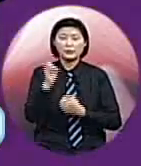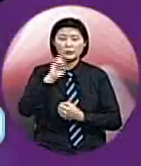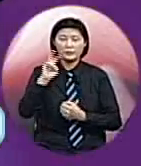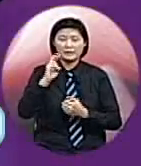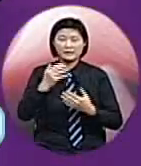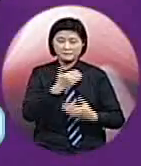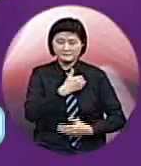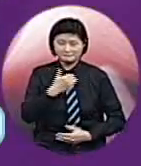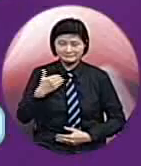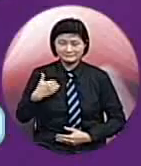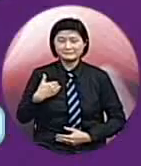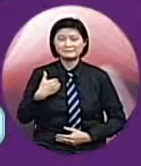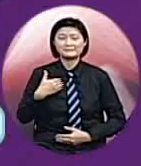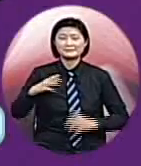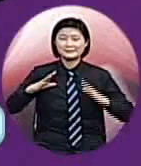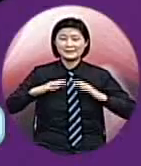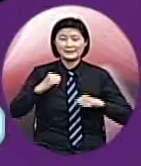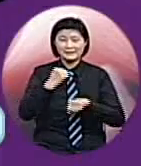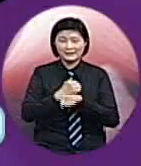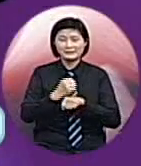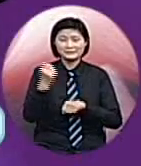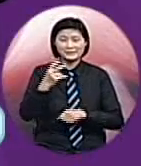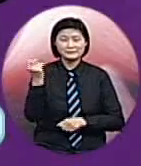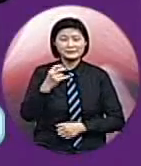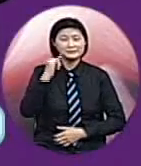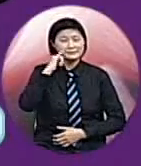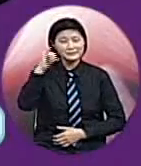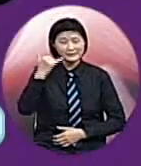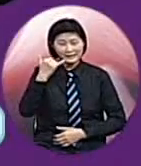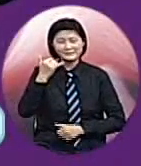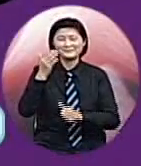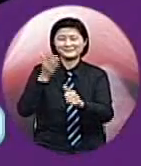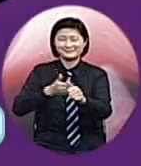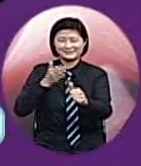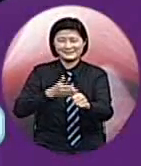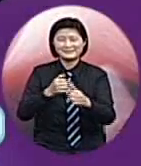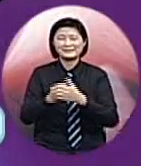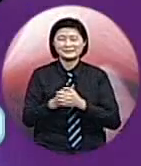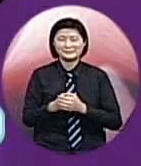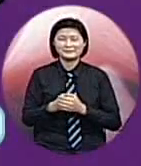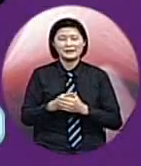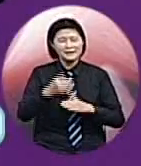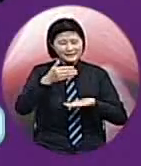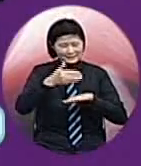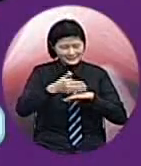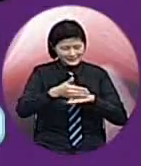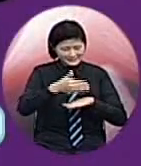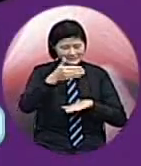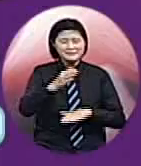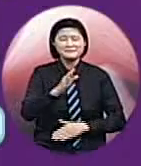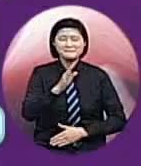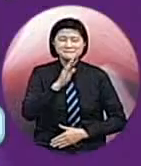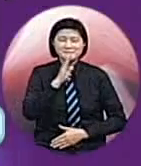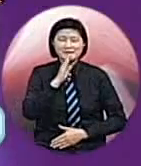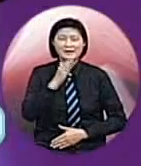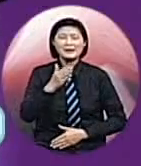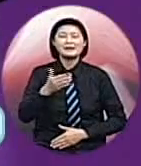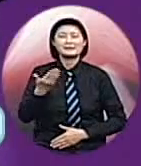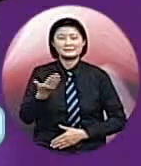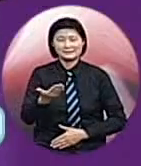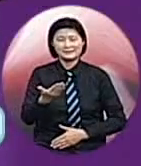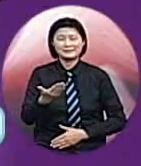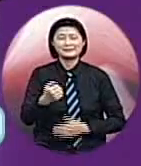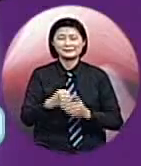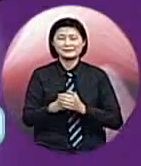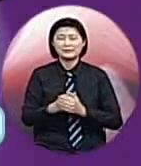또 마음껏 뽐내시고 그렇죠. 전화 좀 자주 해주십시오. 그 예. 말씀 드리고 싶습니다. 아, 고맙습니다. 역시 길동에 사셔서